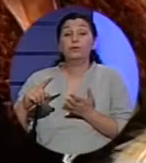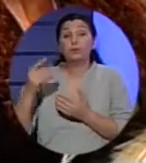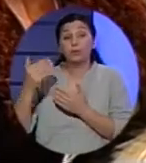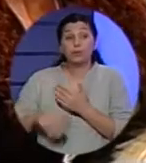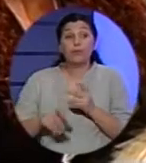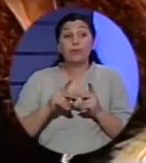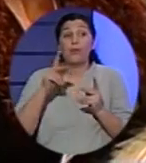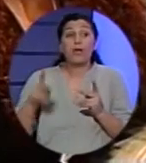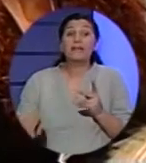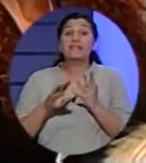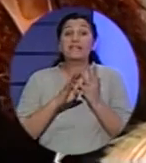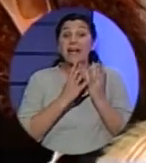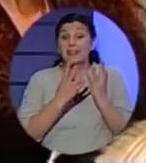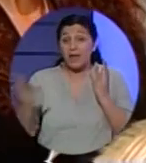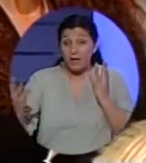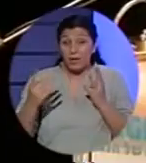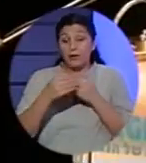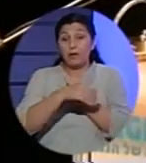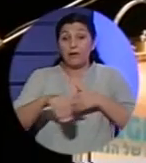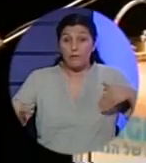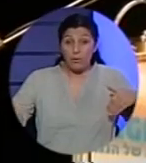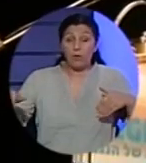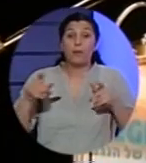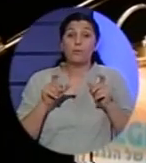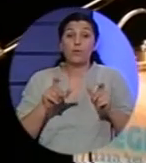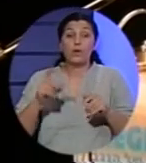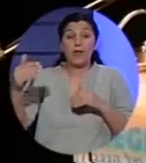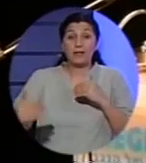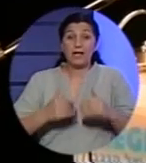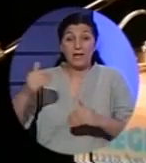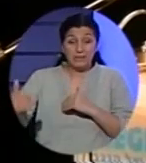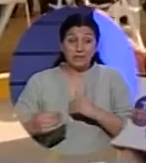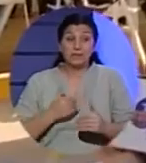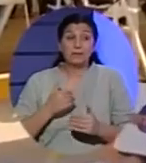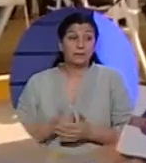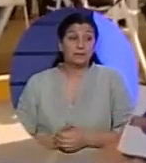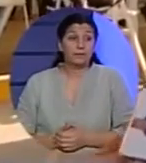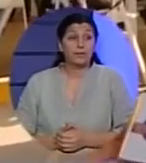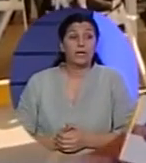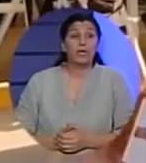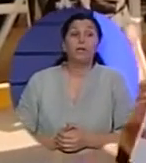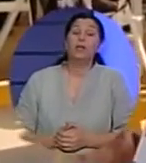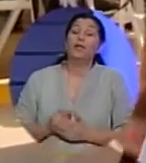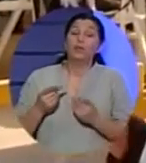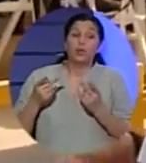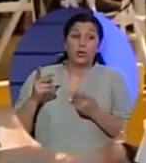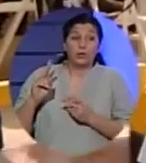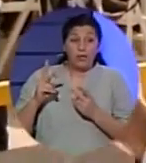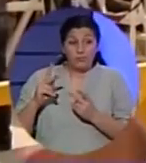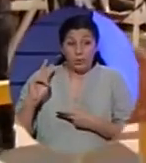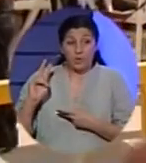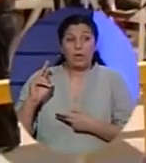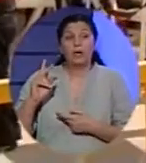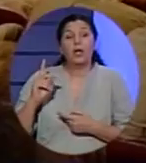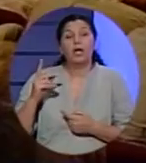פרויקט הגדר, הביצור של קו הגבול ומניעת הכניסה של מסתננים. יותר ויותר בעלי עסקים ויזמים